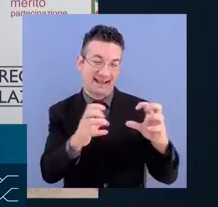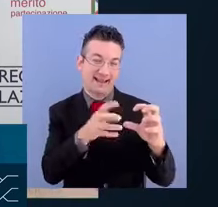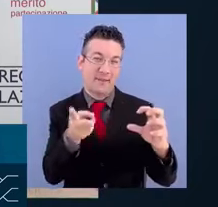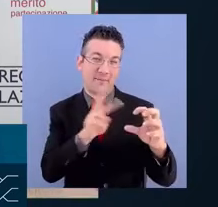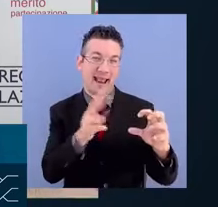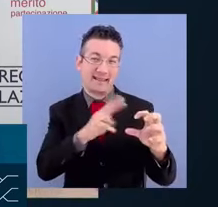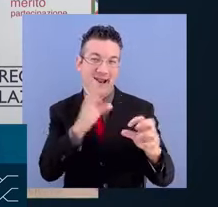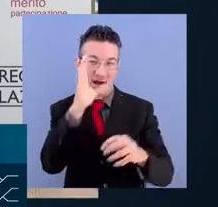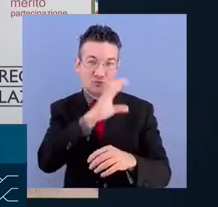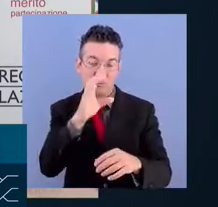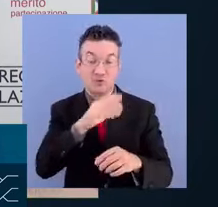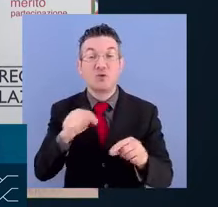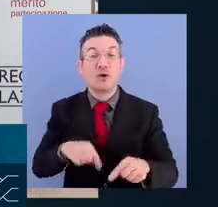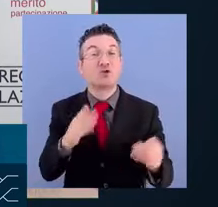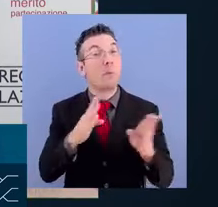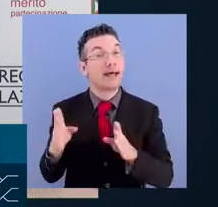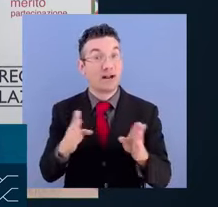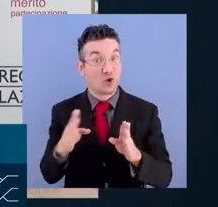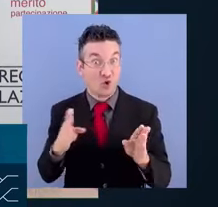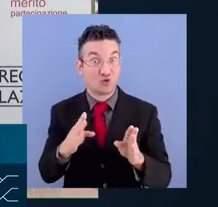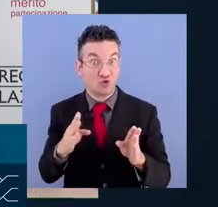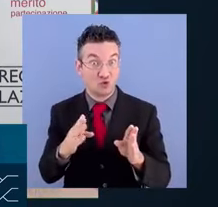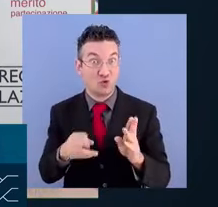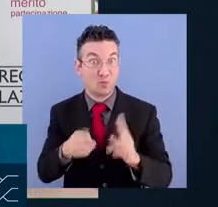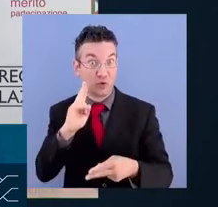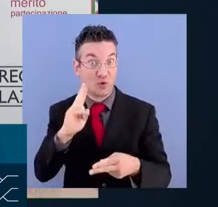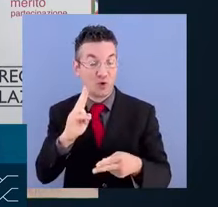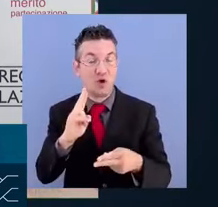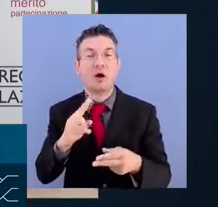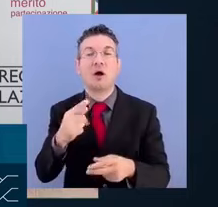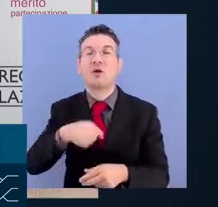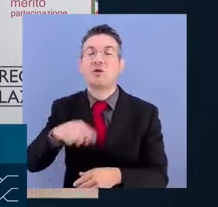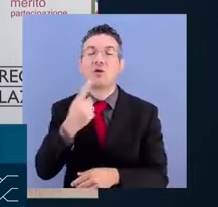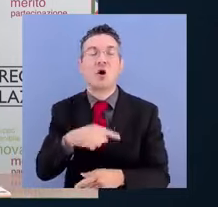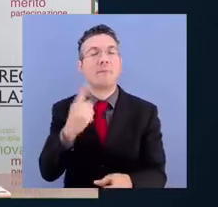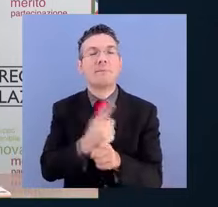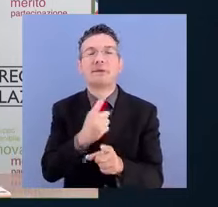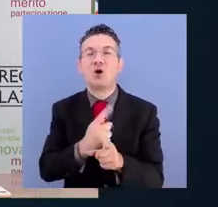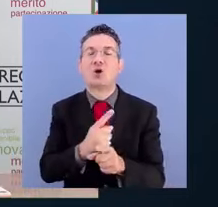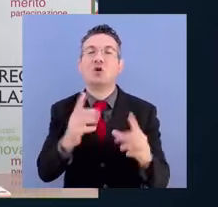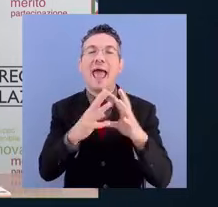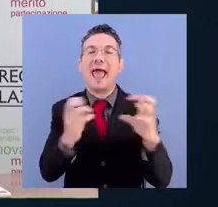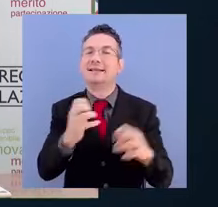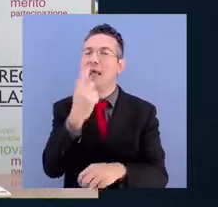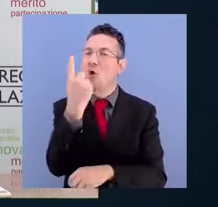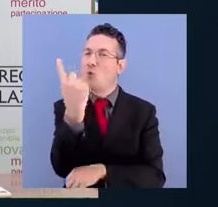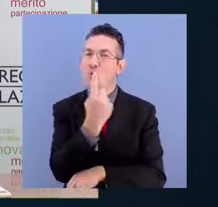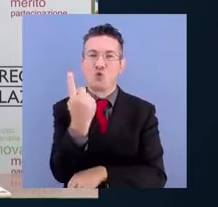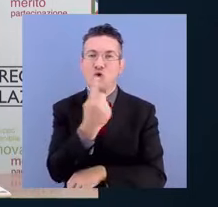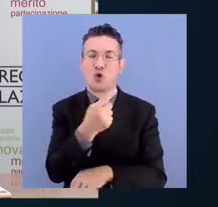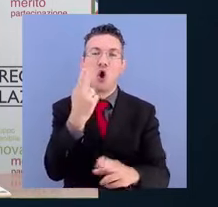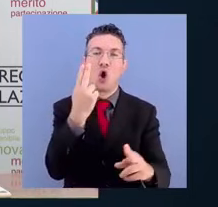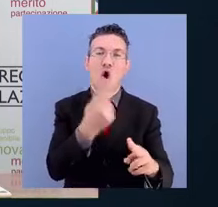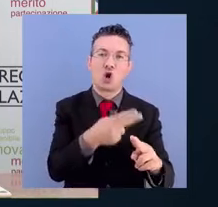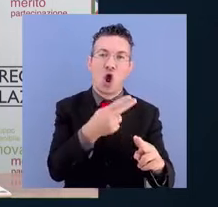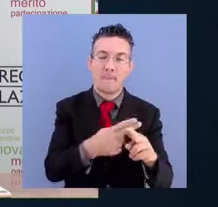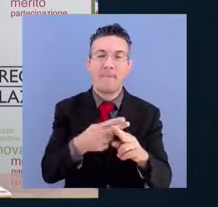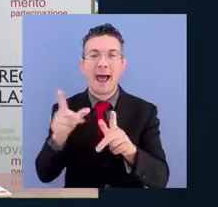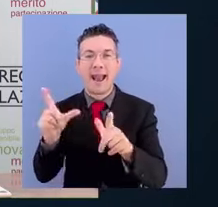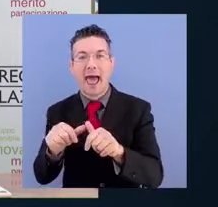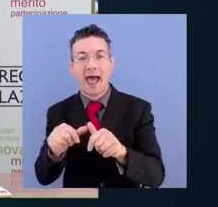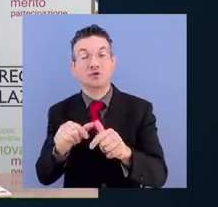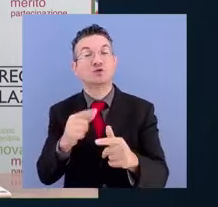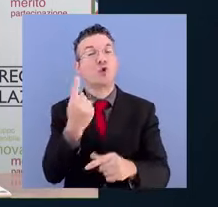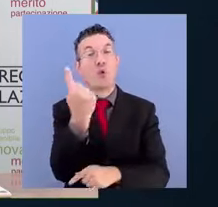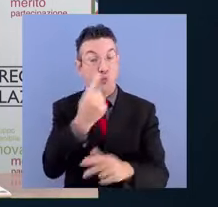abbiamo l'unicità di avere un unico ente bilaterale del turismo roma e lazio all'interno del quale